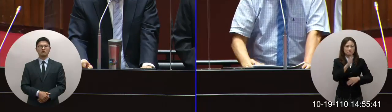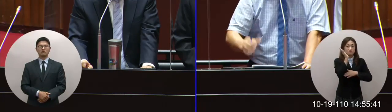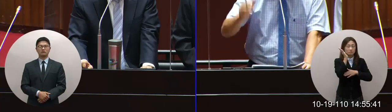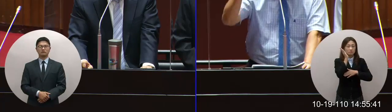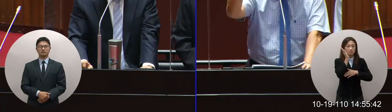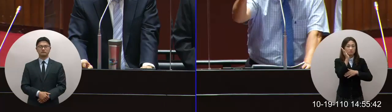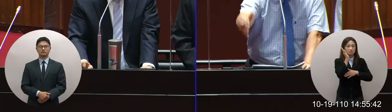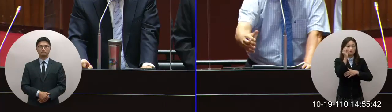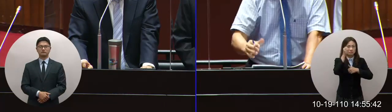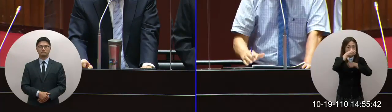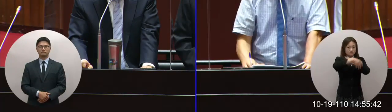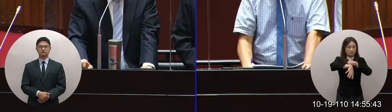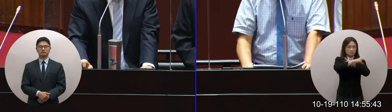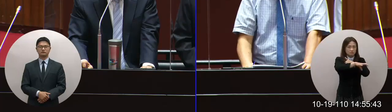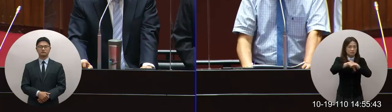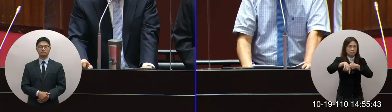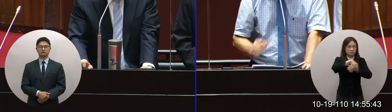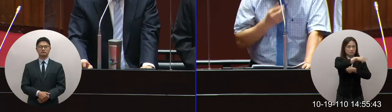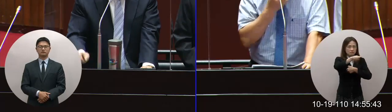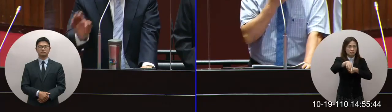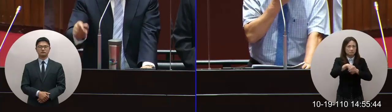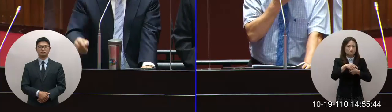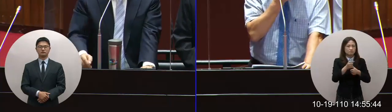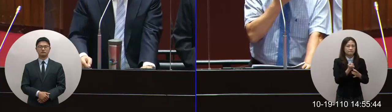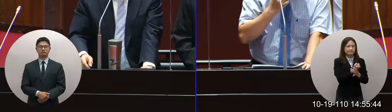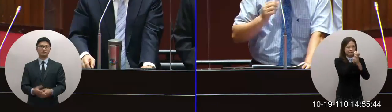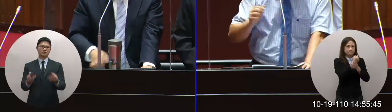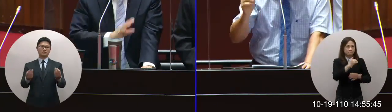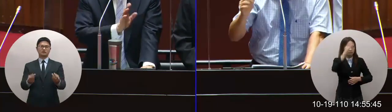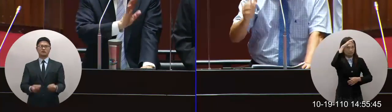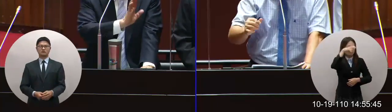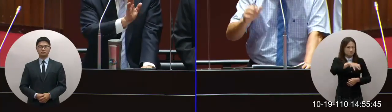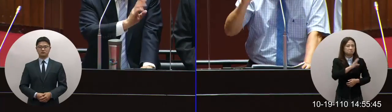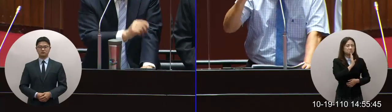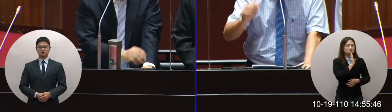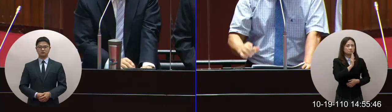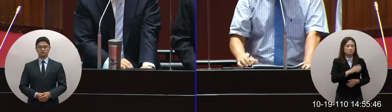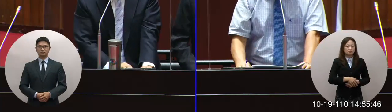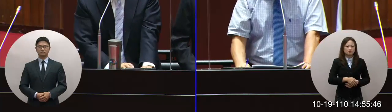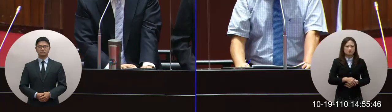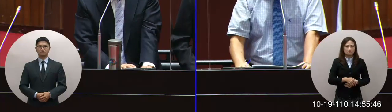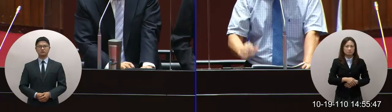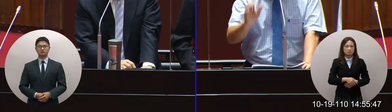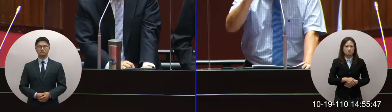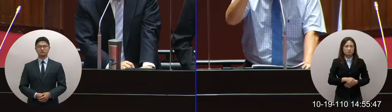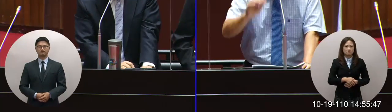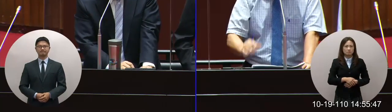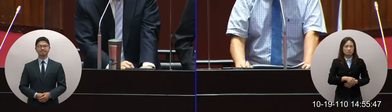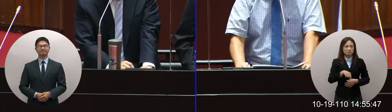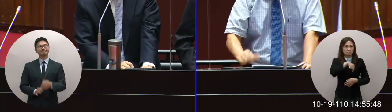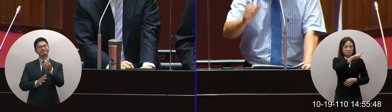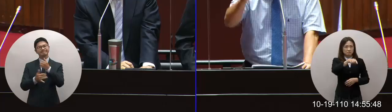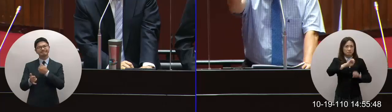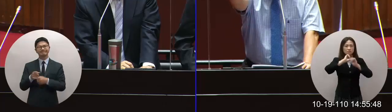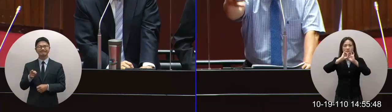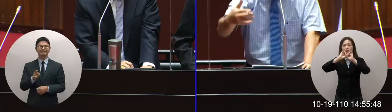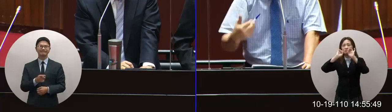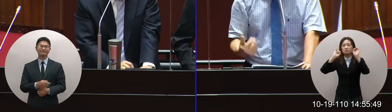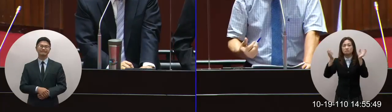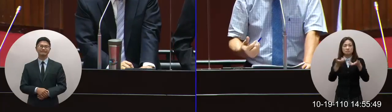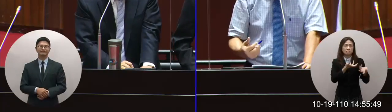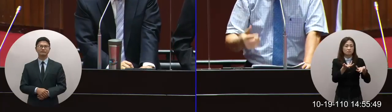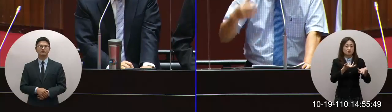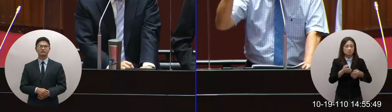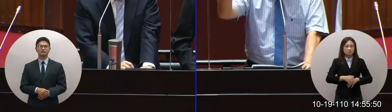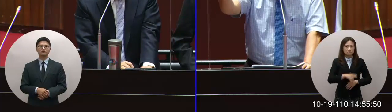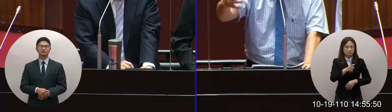部一致的就是在护高端，所以说那时候很多对媒体那些话哈，讲实在话，你去把他